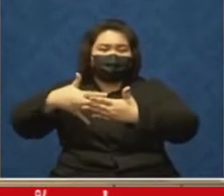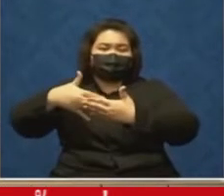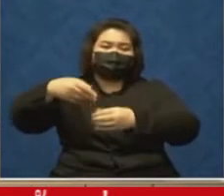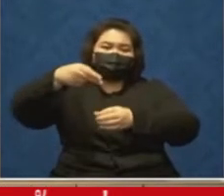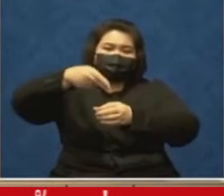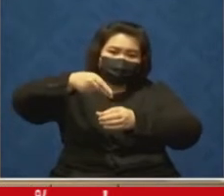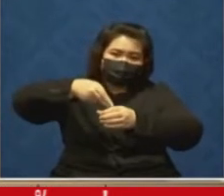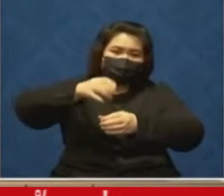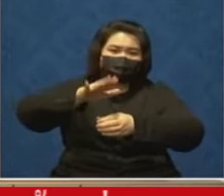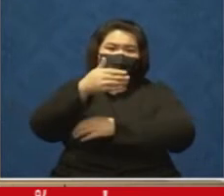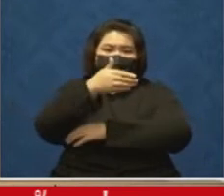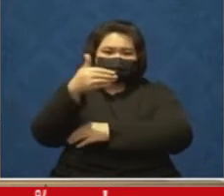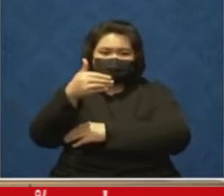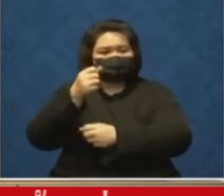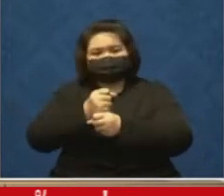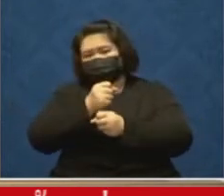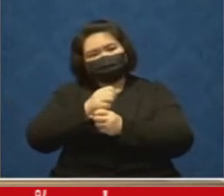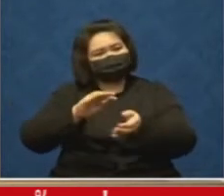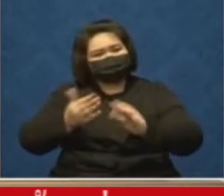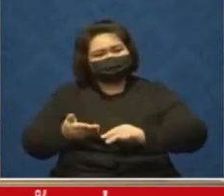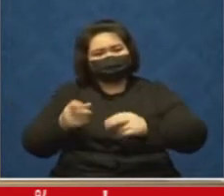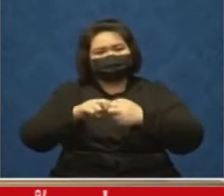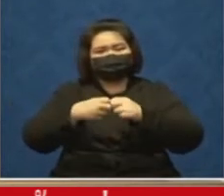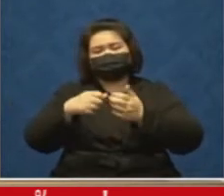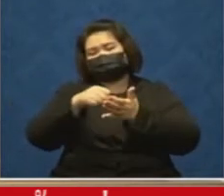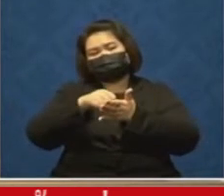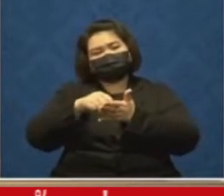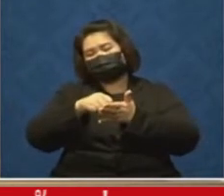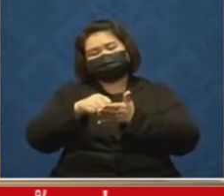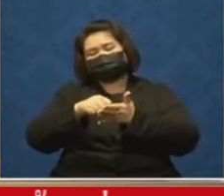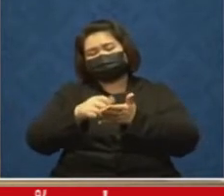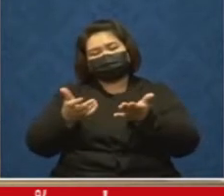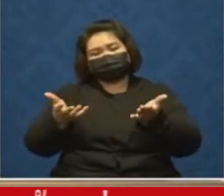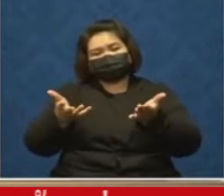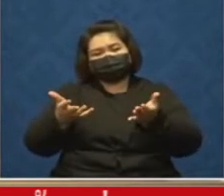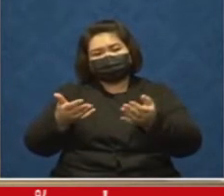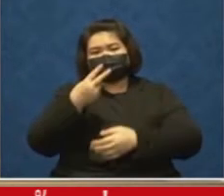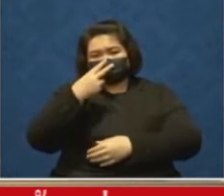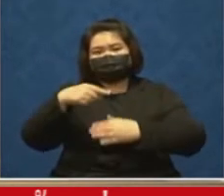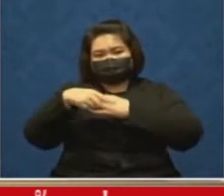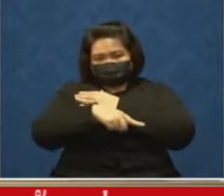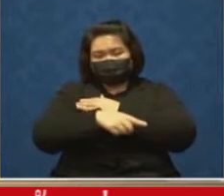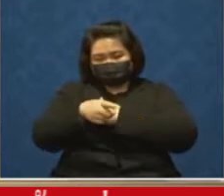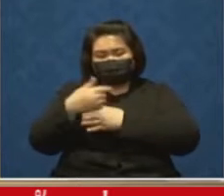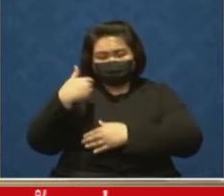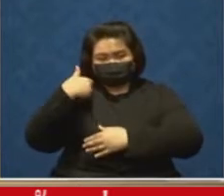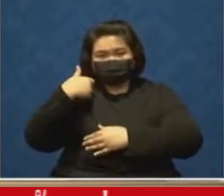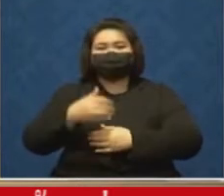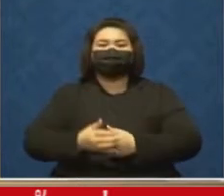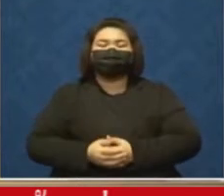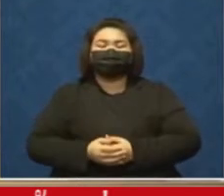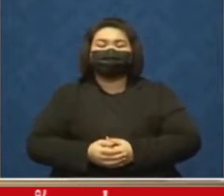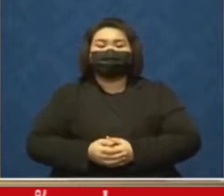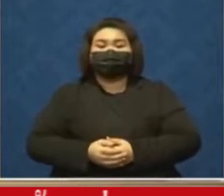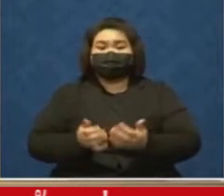งชาติที่ล้มเหวในการแก้ปัญหาน้ำมัน และปล่อยให้มีการทจจดทํทครับ ในการ